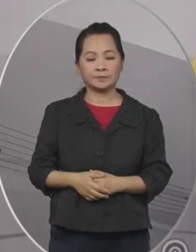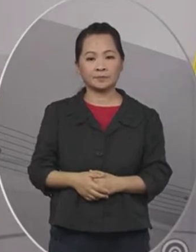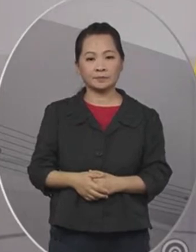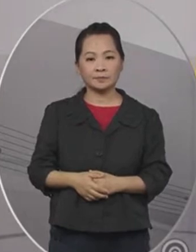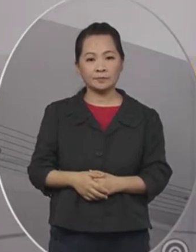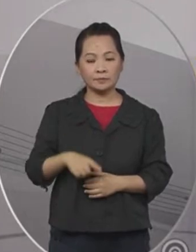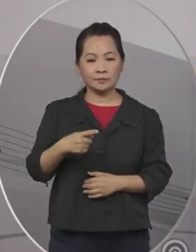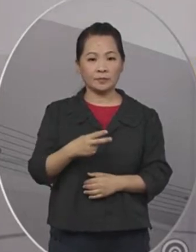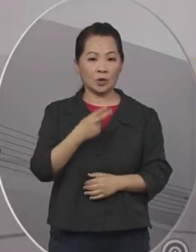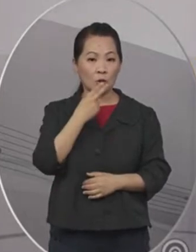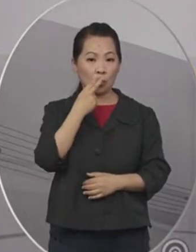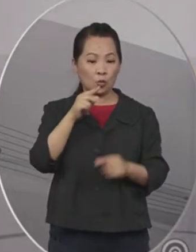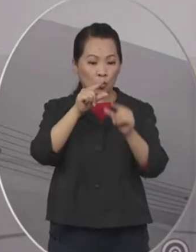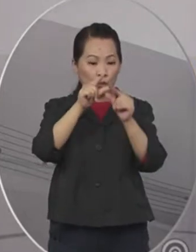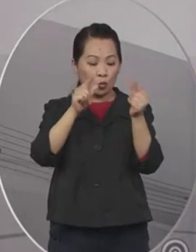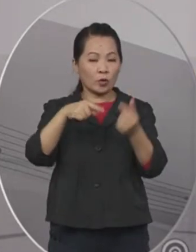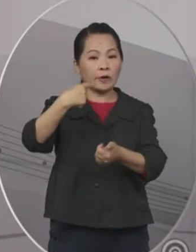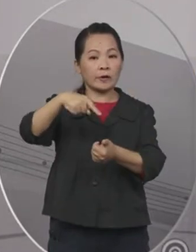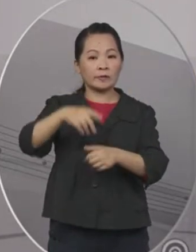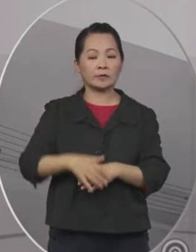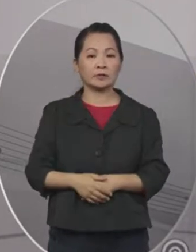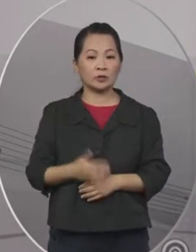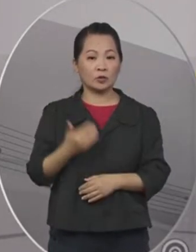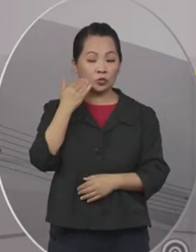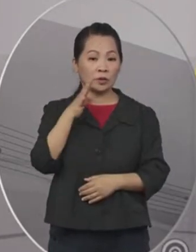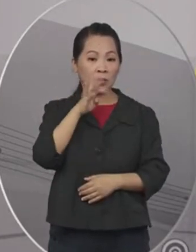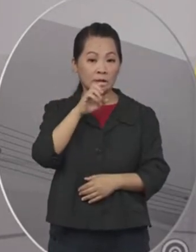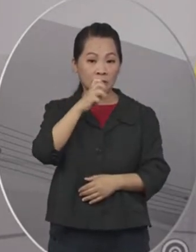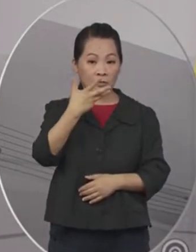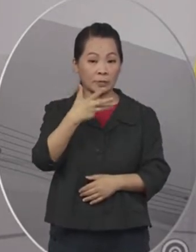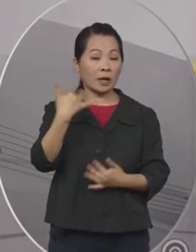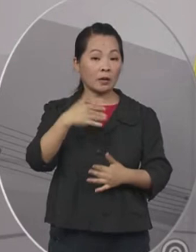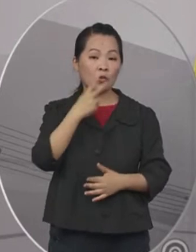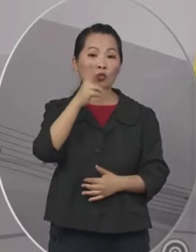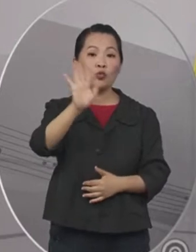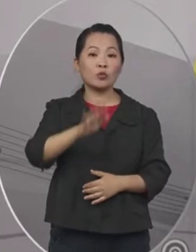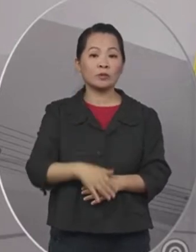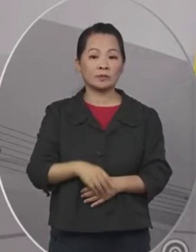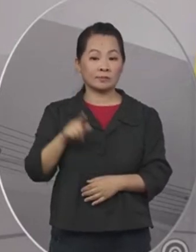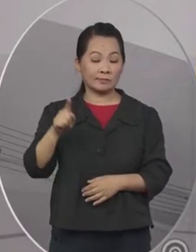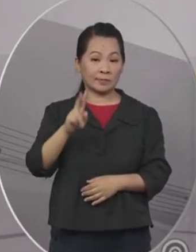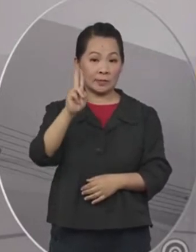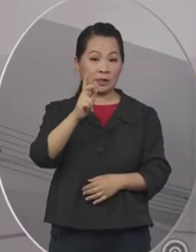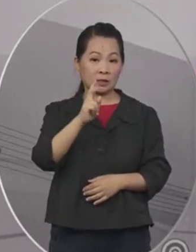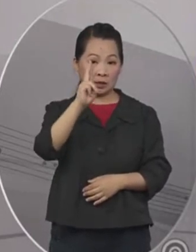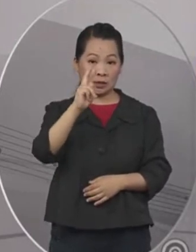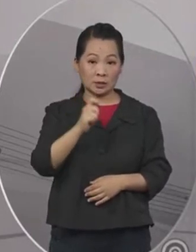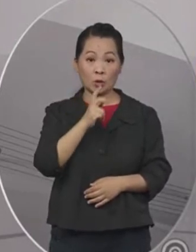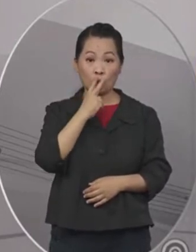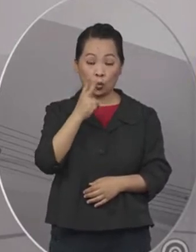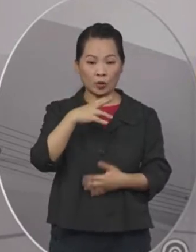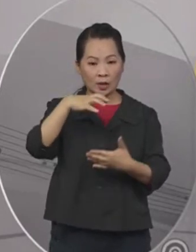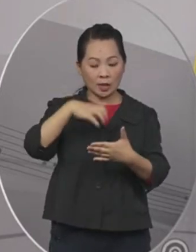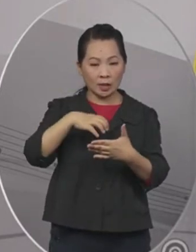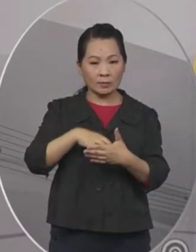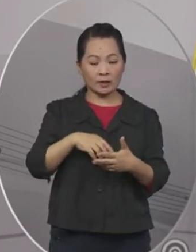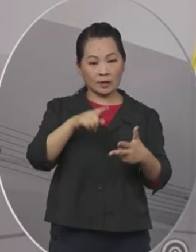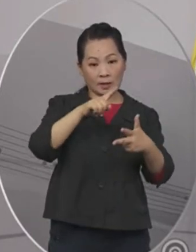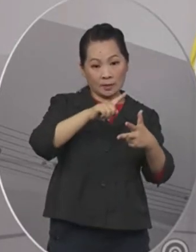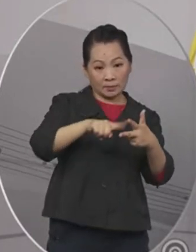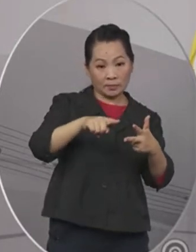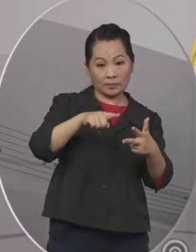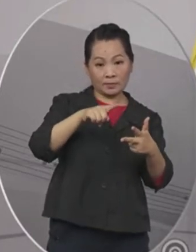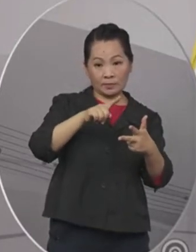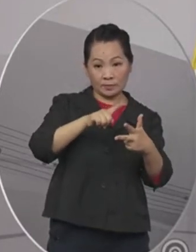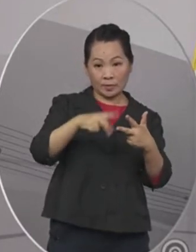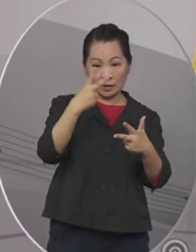这是烟圈教学，未成年请勿吸烟。这个就是电子烟，那它成分就是丙二醇、丙三